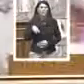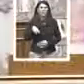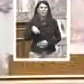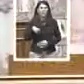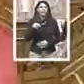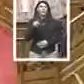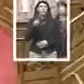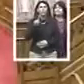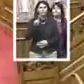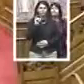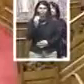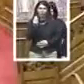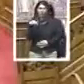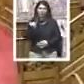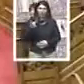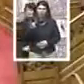Προδιώτη.